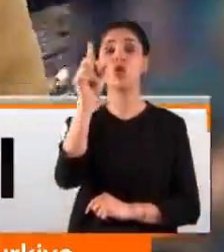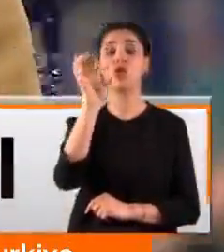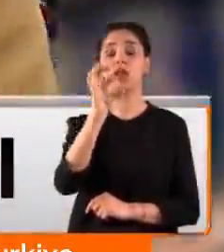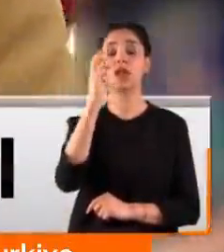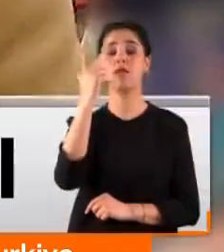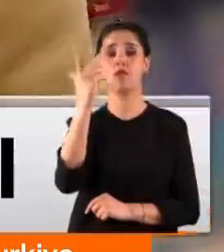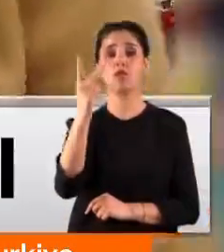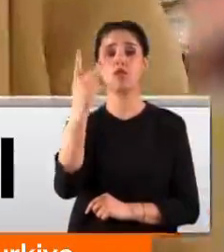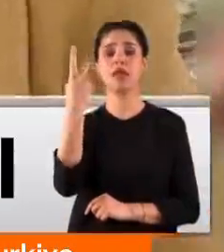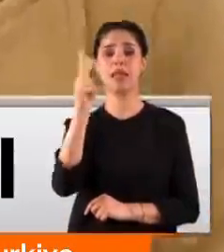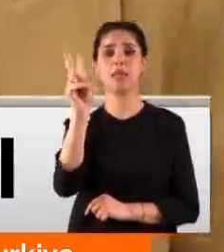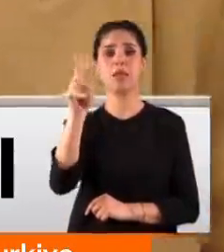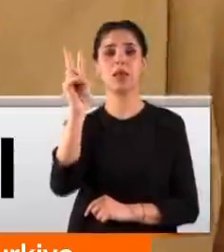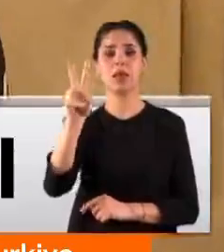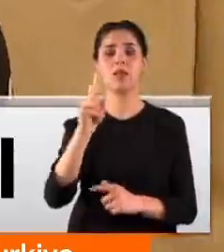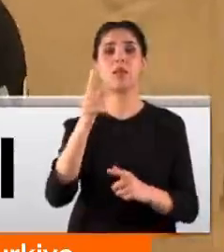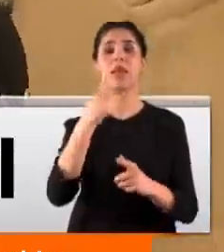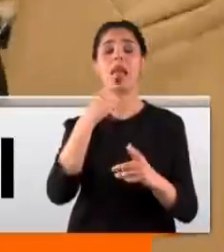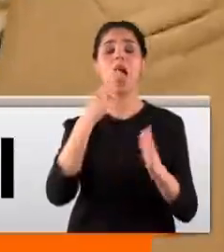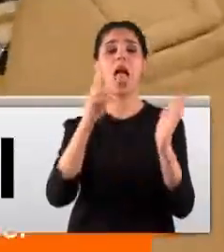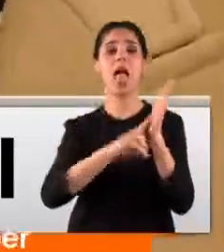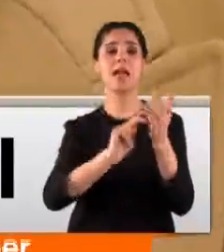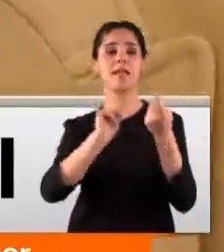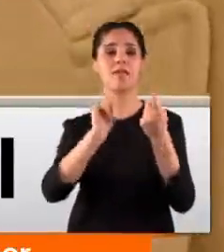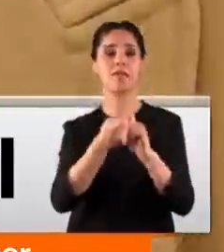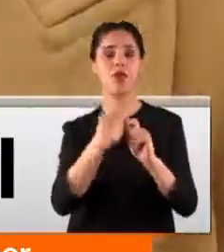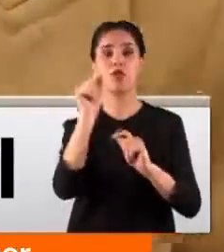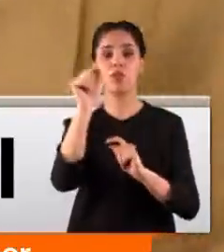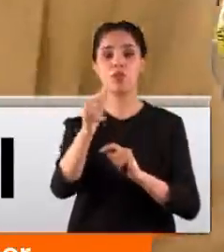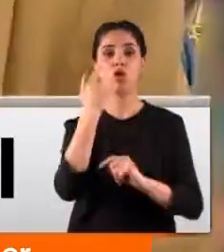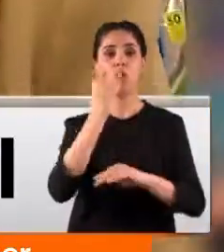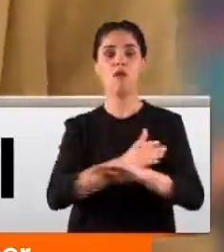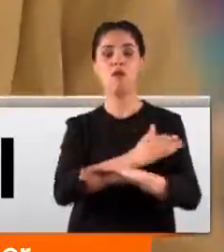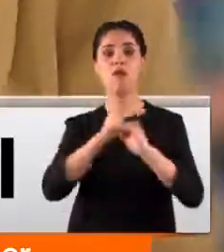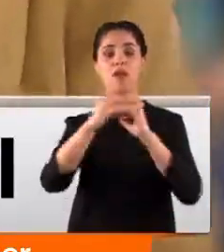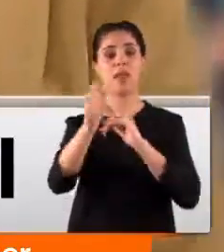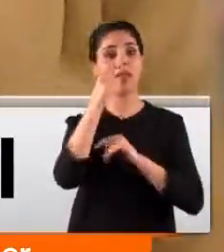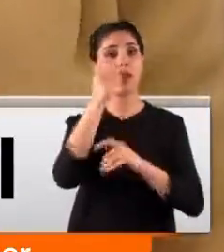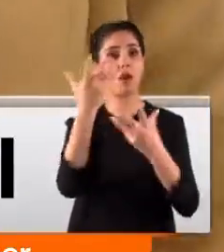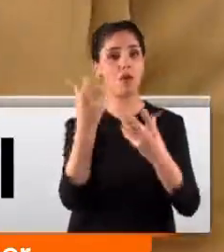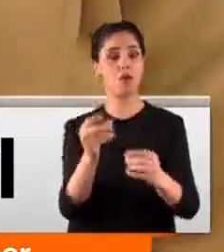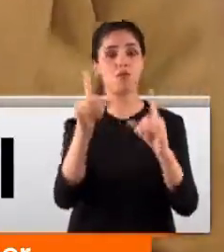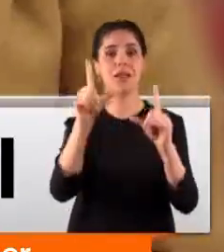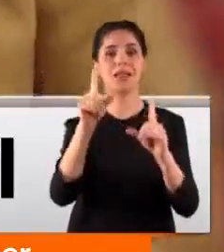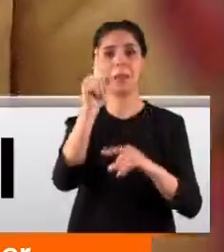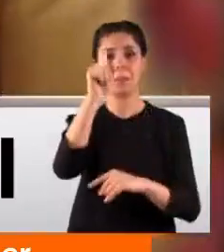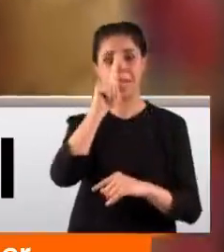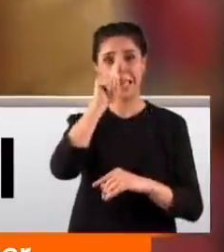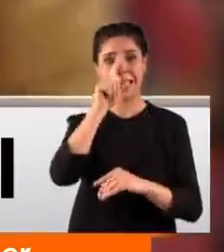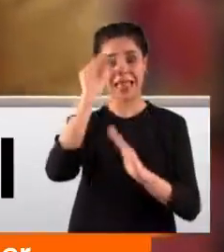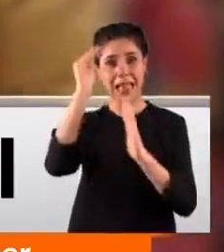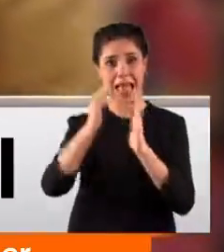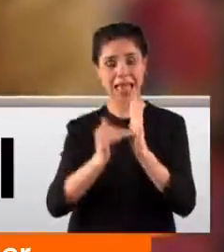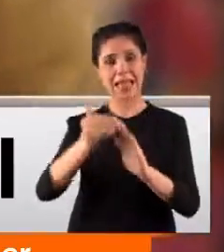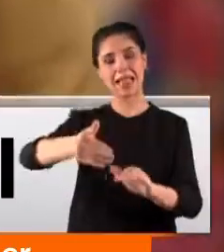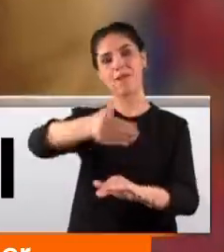29.03.2022, yani dün değiştirildi. İşte bu noktada tüketicinin çok dikkatli olması gerekiyor. Çünkü 1 Nisan'daki